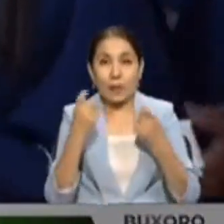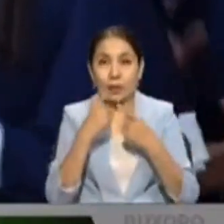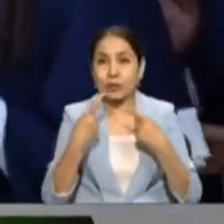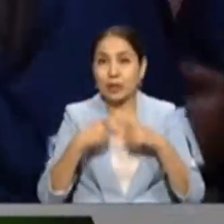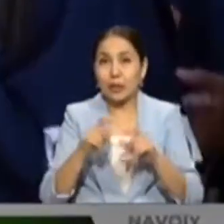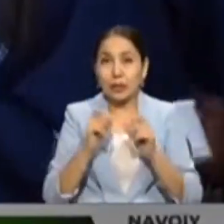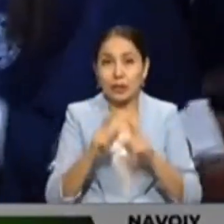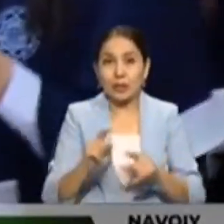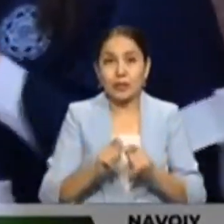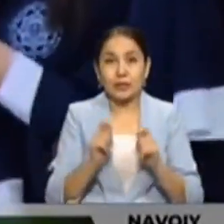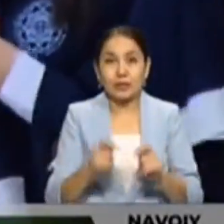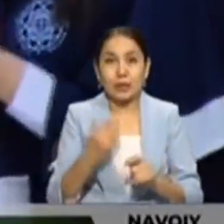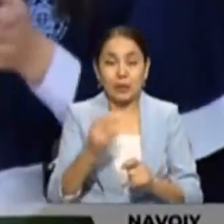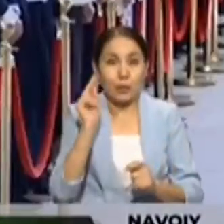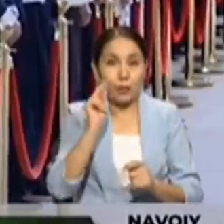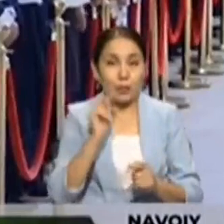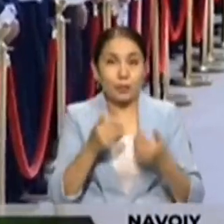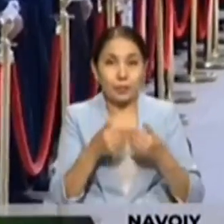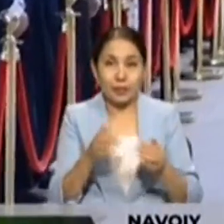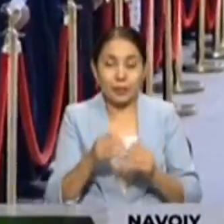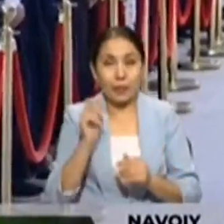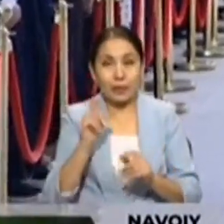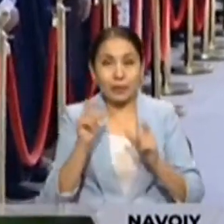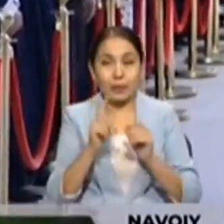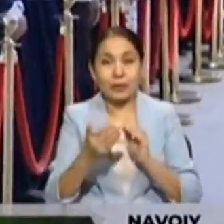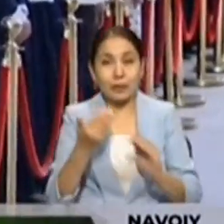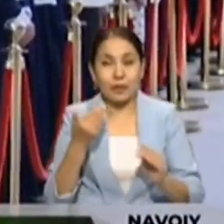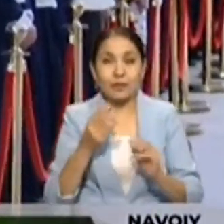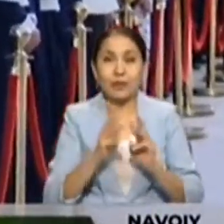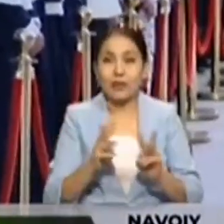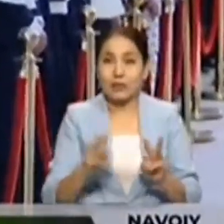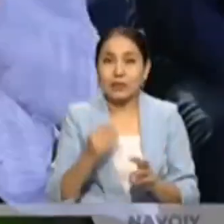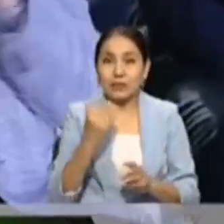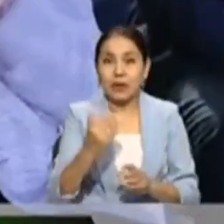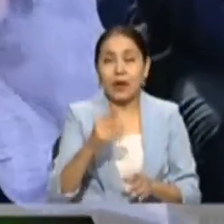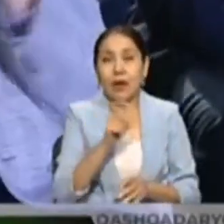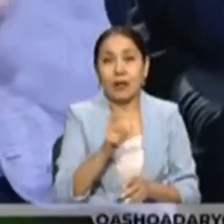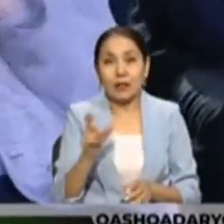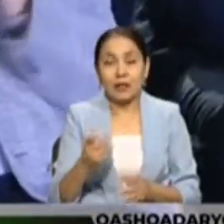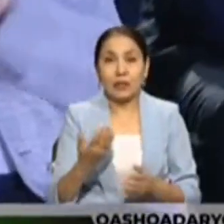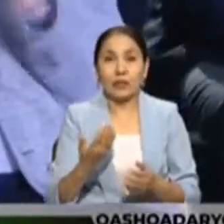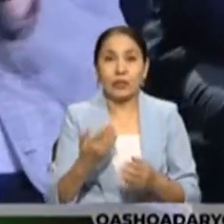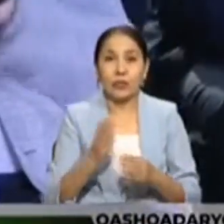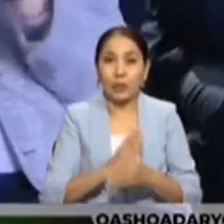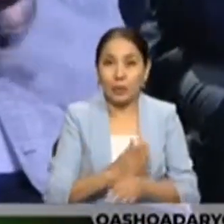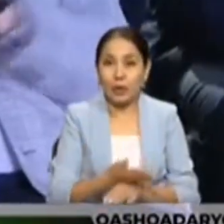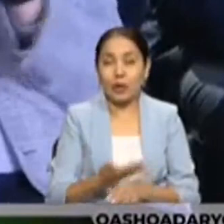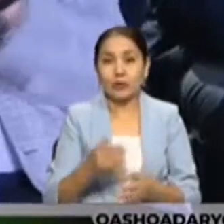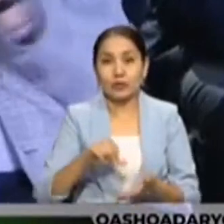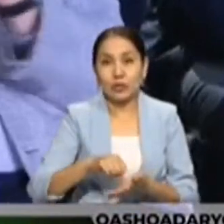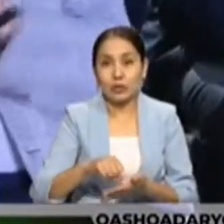texnologiyalari maktabida tashkil etilgan bitiruv tadbirida maktab va maktabgacha ta'lim vaziri, xalqaro mehmonlar, o'qituvchi va murabbiylar ishtirok